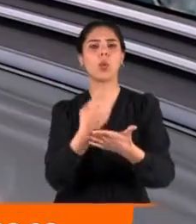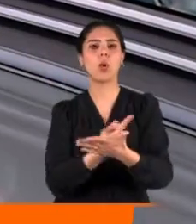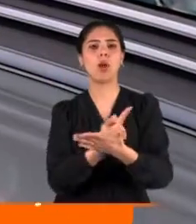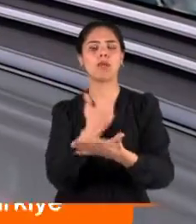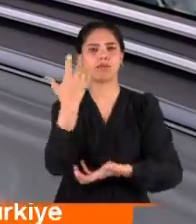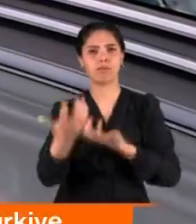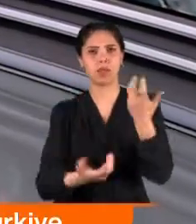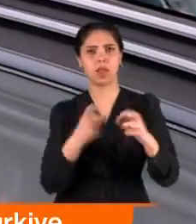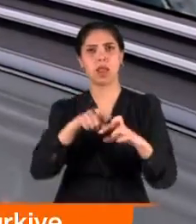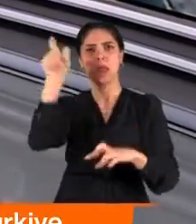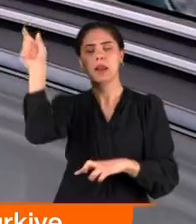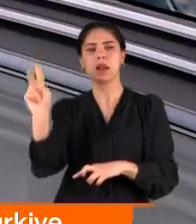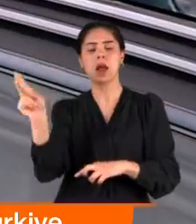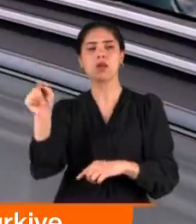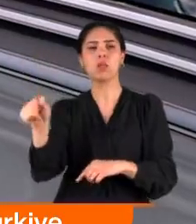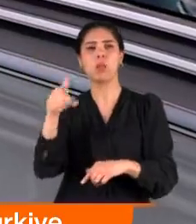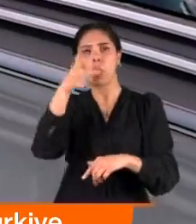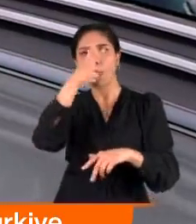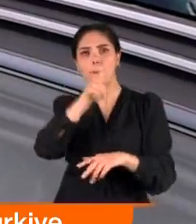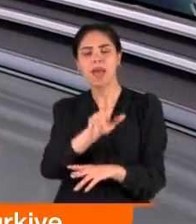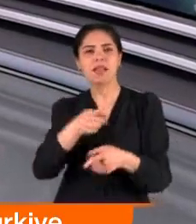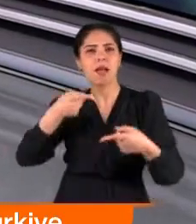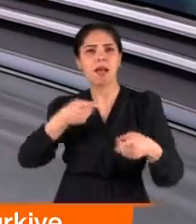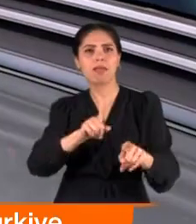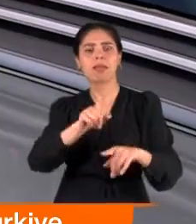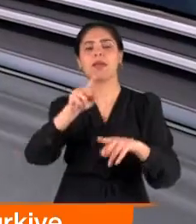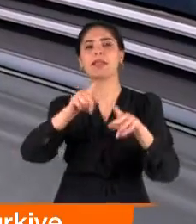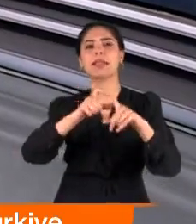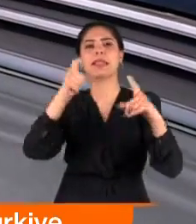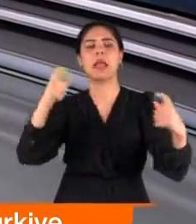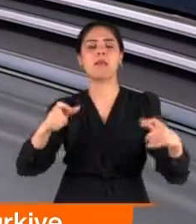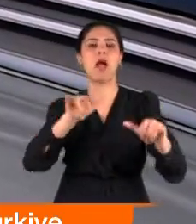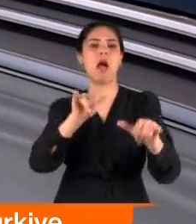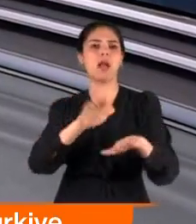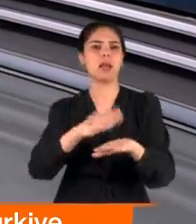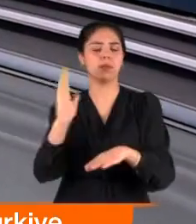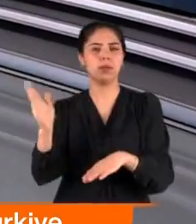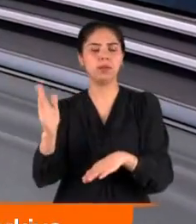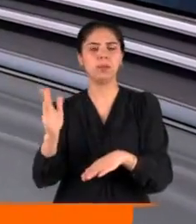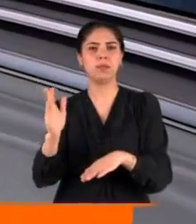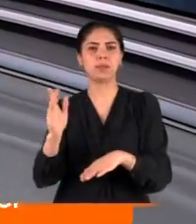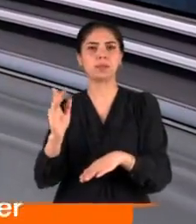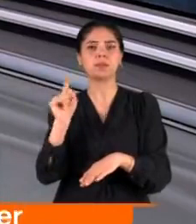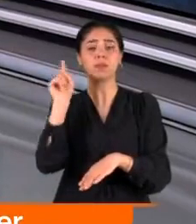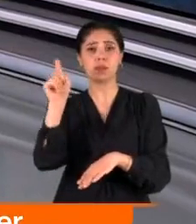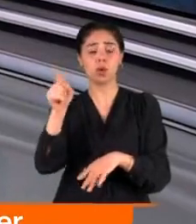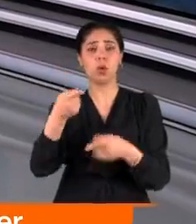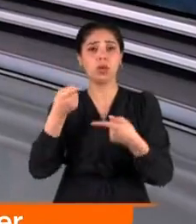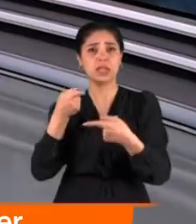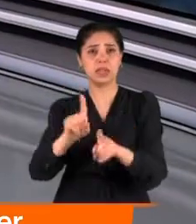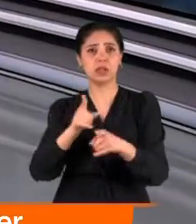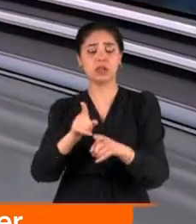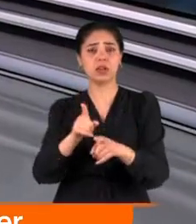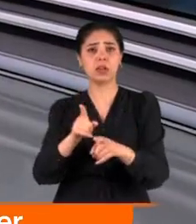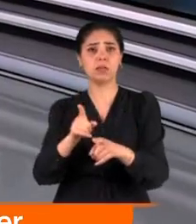Kerim'i yakan Rasmus Paludan bu kez benzer tahriki ülkesi Danimarka'da sahneledi yine. Üstelik o kışkırtma, o